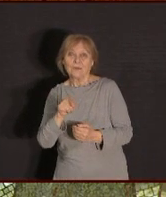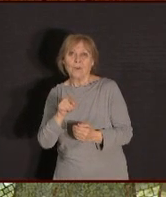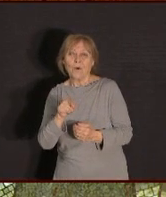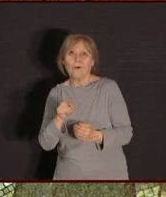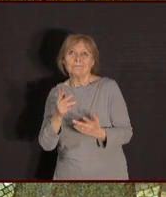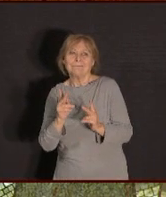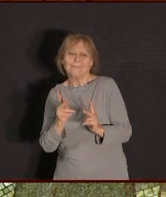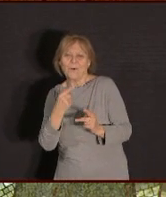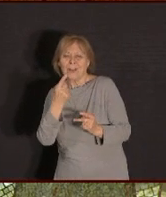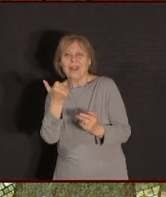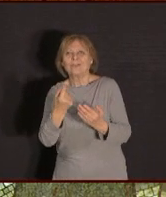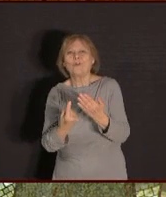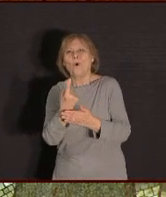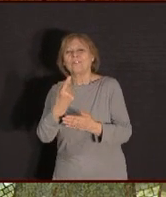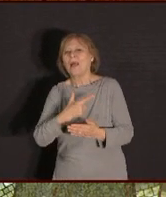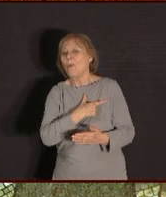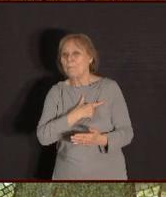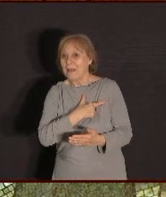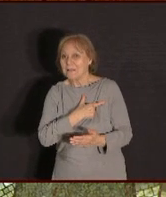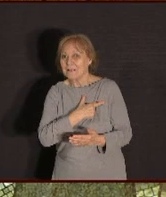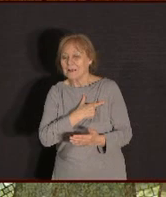kako ne rečem, dogodek ljubezni.